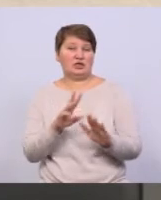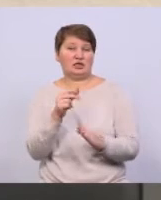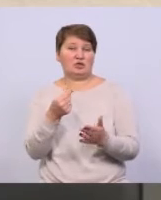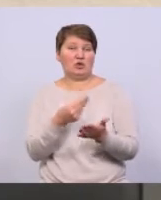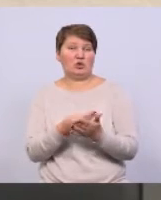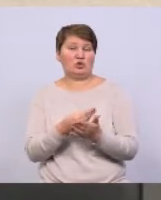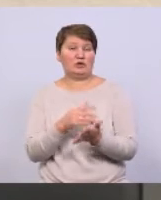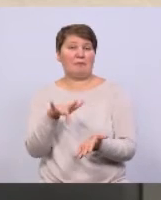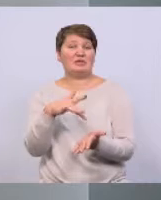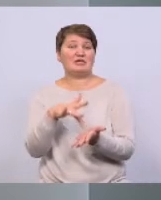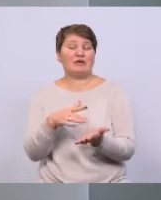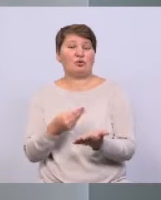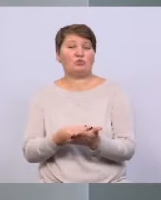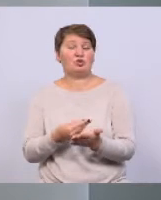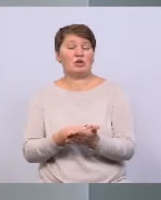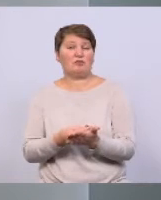місцевих бюджетів.